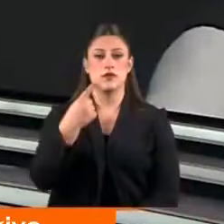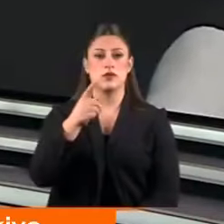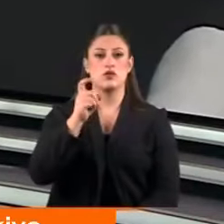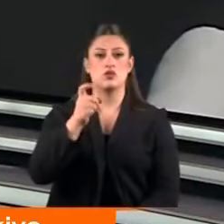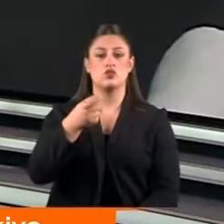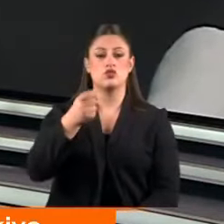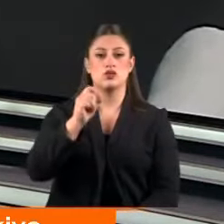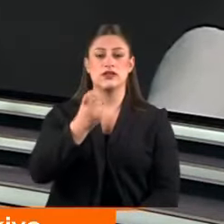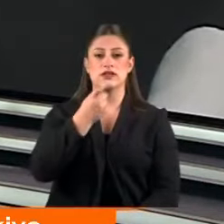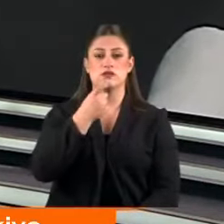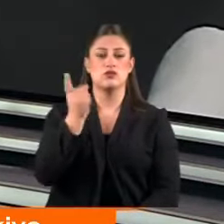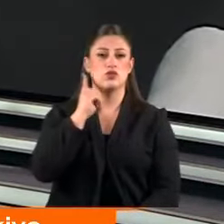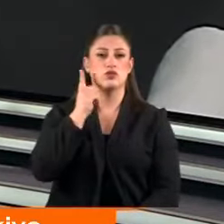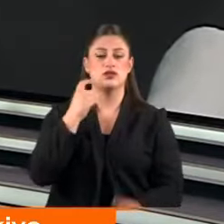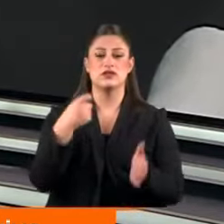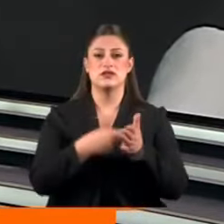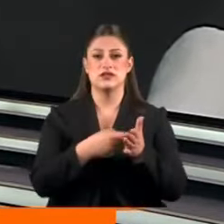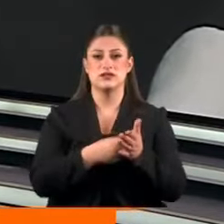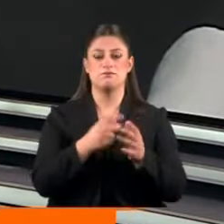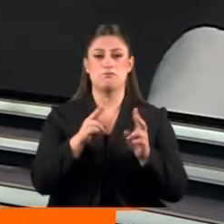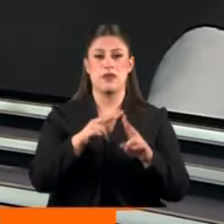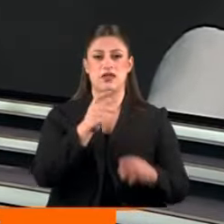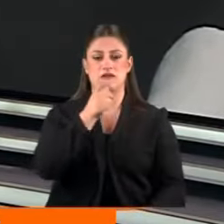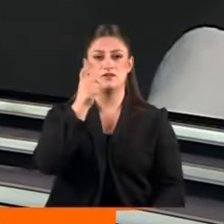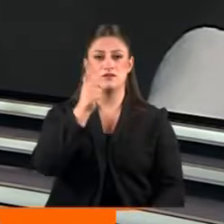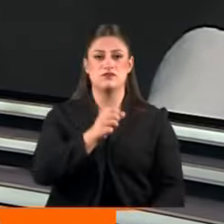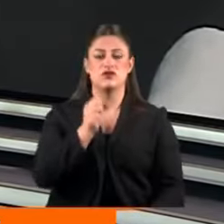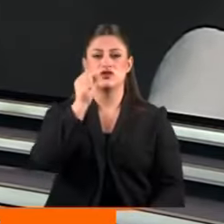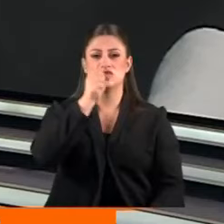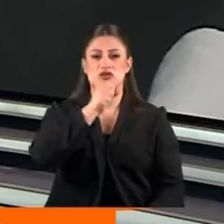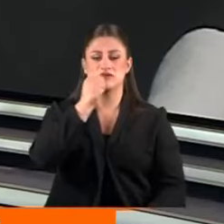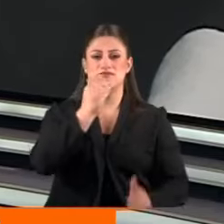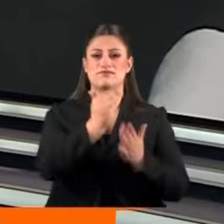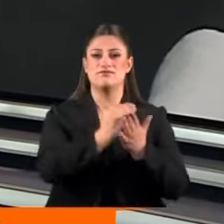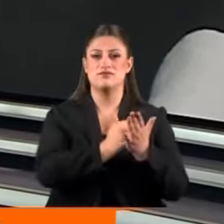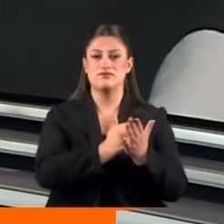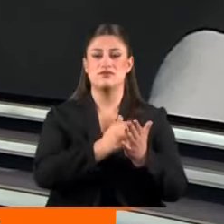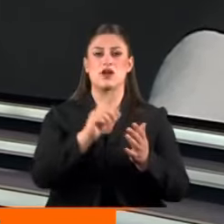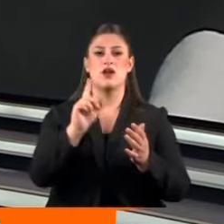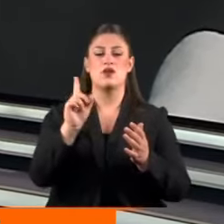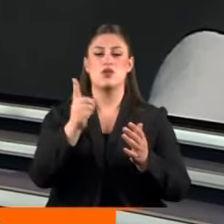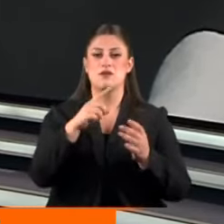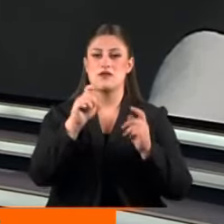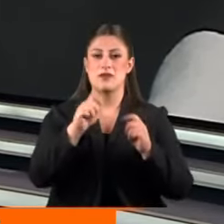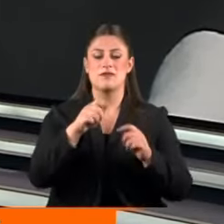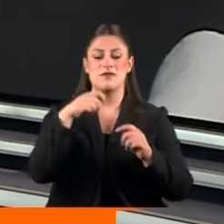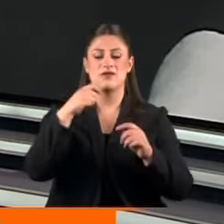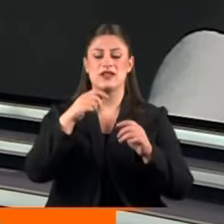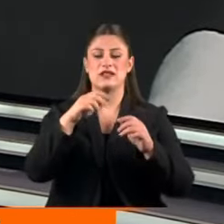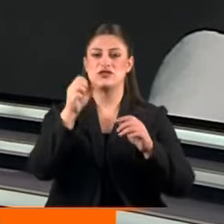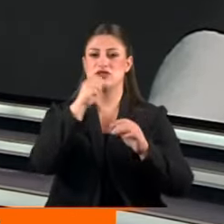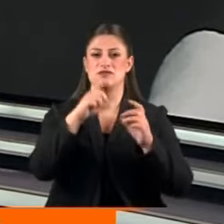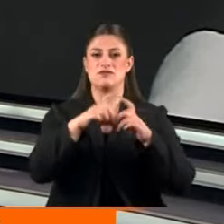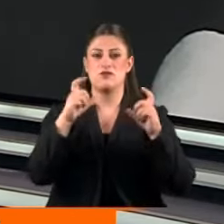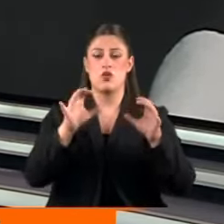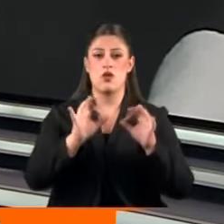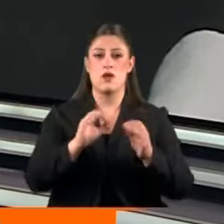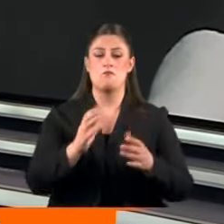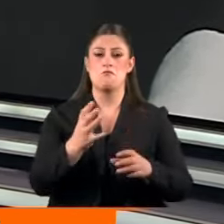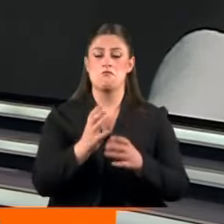90'lı yılların popüler isimlerinden biriydi Metin Arolat. Şarkılarıyla, besteleriyle, yönettiği kliplerle önemli başarılar imza